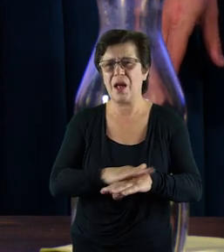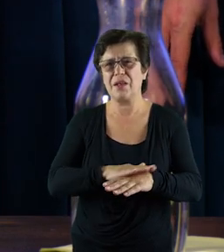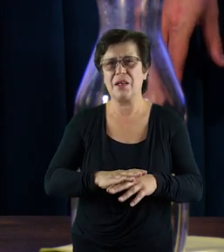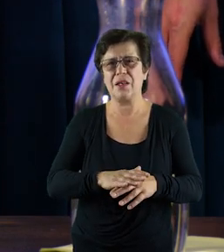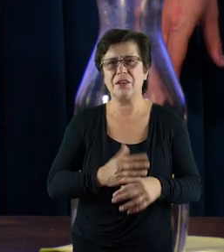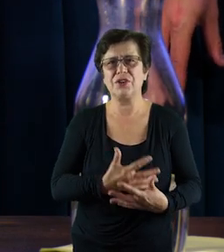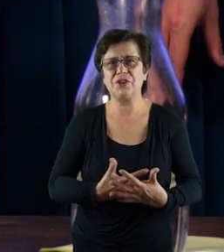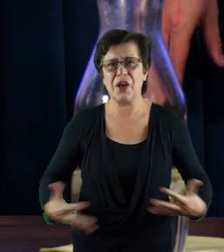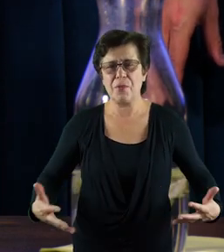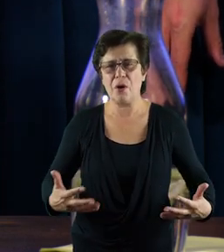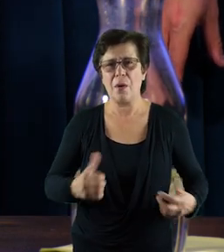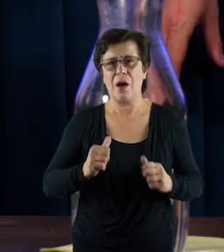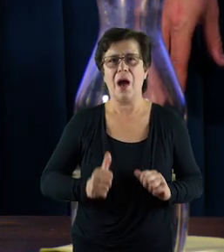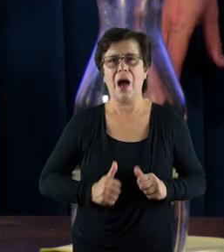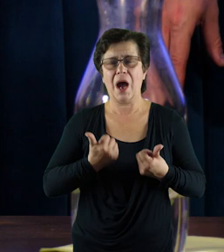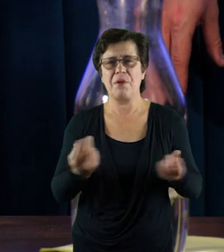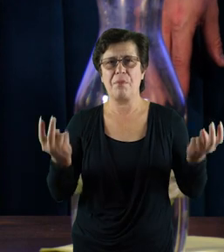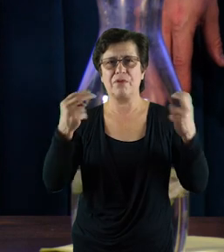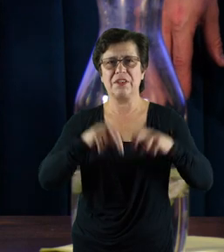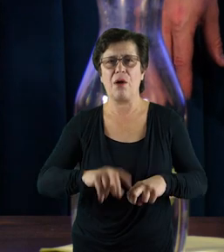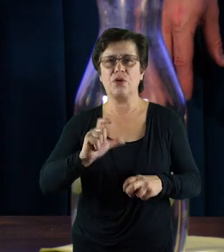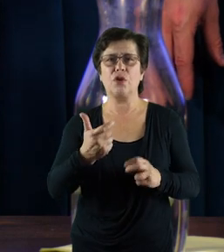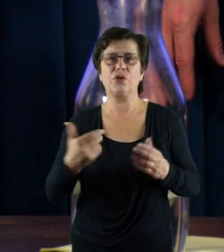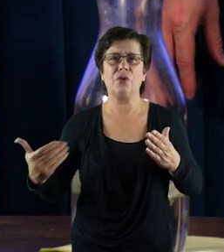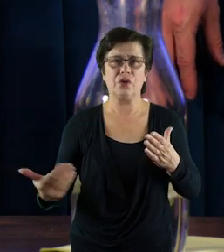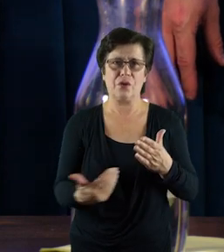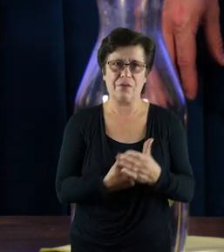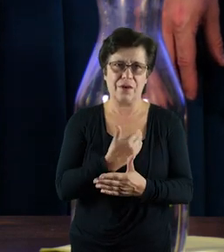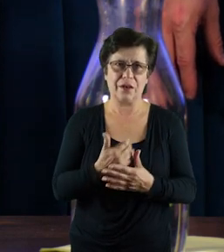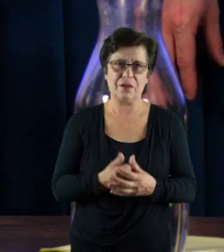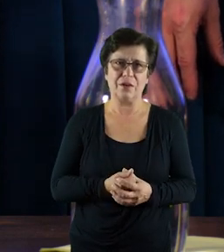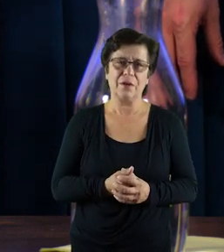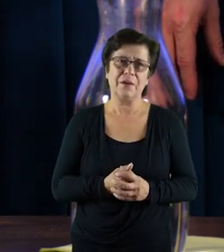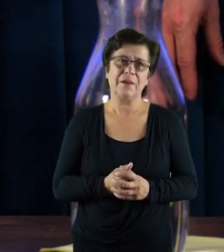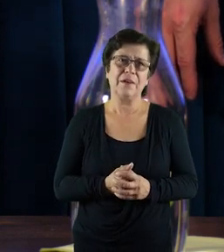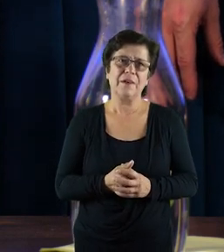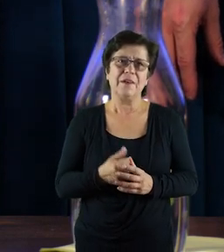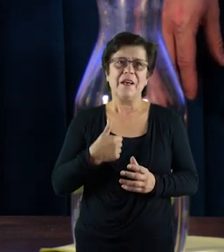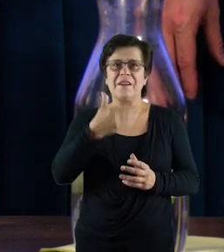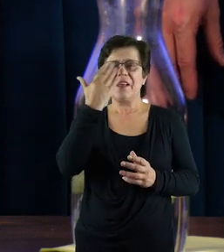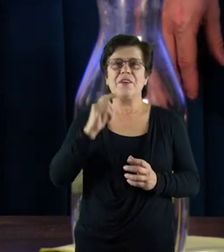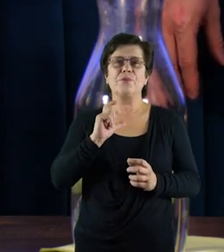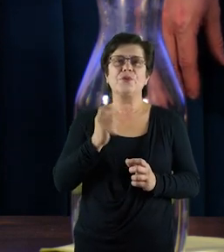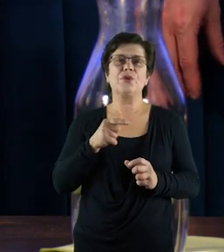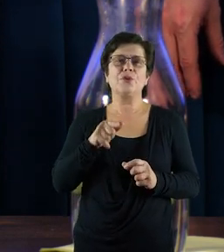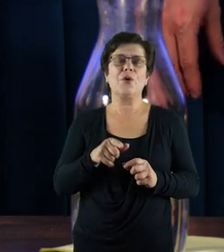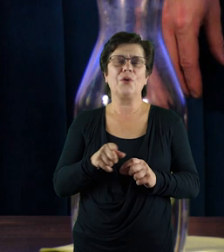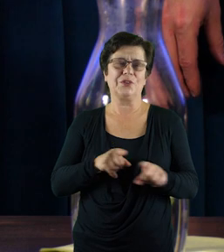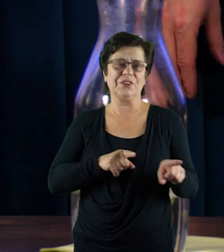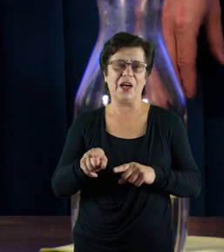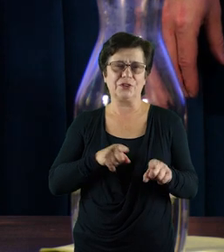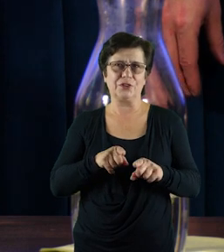żeby stworzyć coś nowego. I tu chciałabym nawiązać do kilku paradoksów, które mnie w Przybosiu uderzają, bo ja nie wiem, co to znaczy nowy ład według